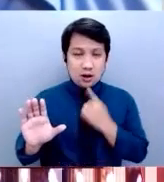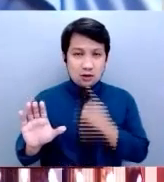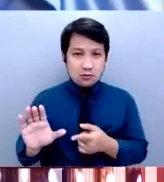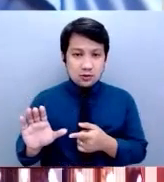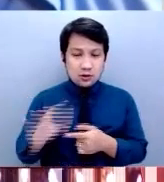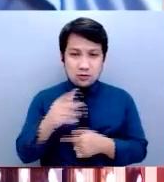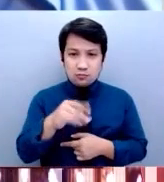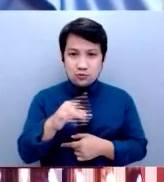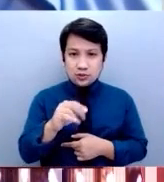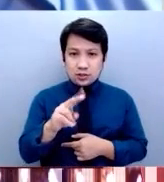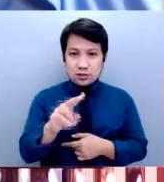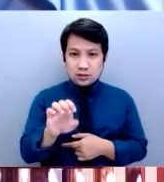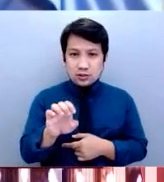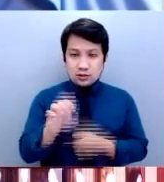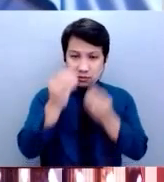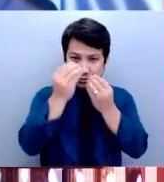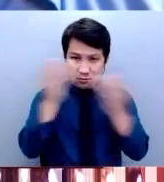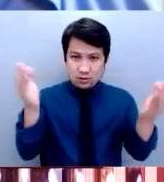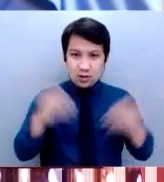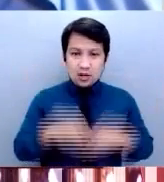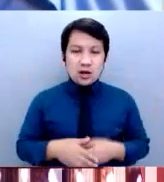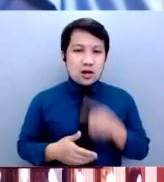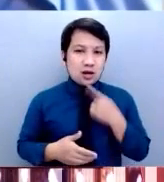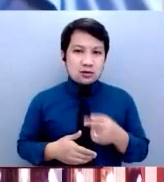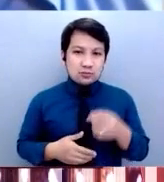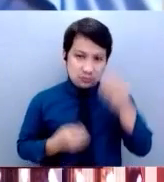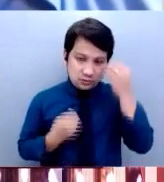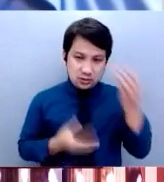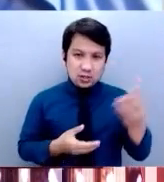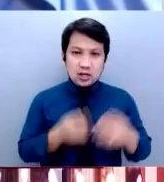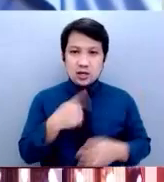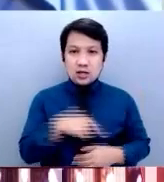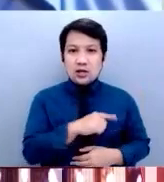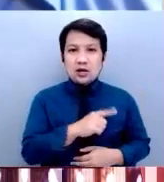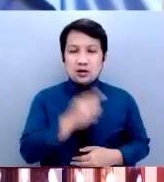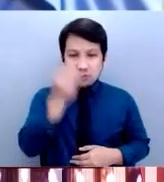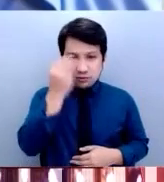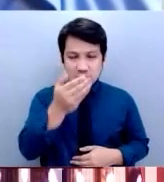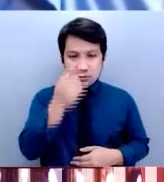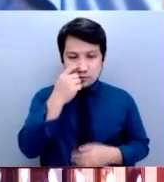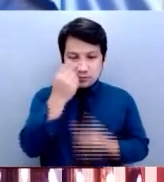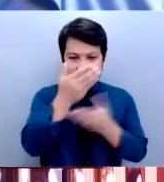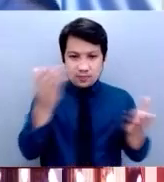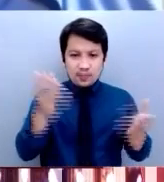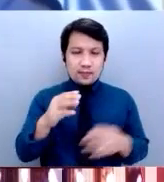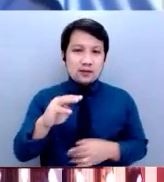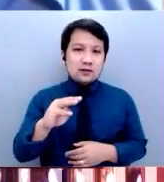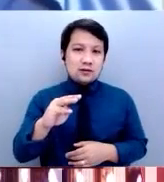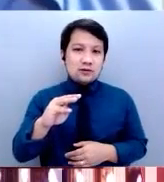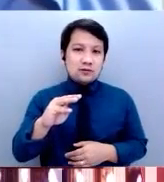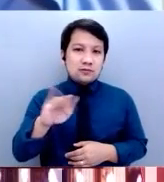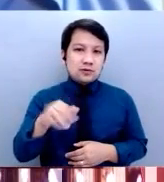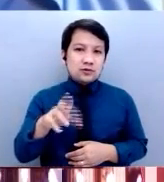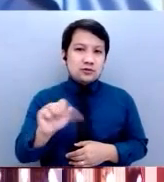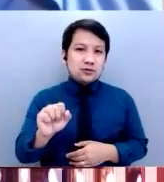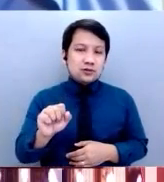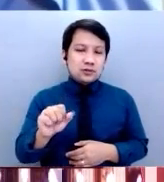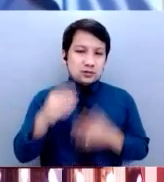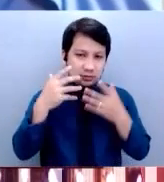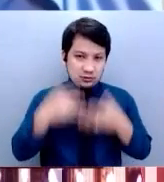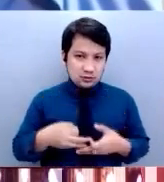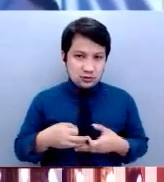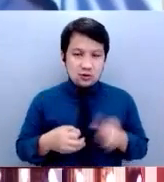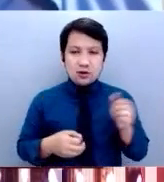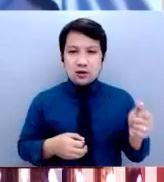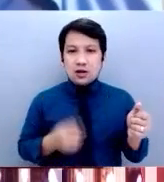is assigned? Kasi nga, kung may ponente, I suppose, ibig sabihin po na meron ng majority decision. Tama ho ba? Somehow, meron ng...